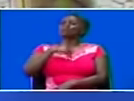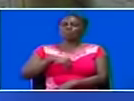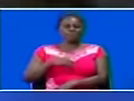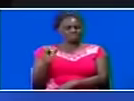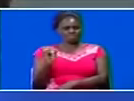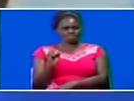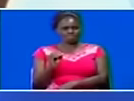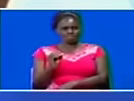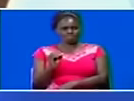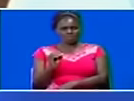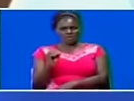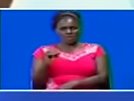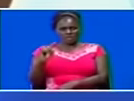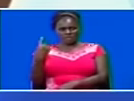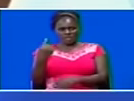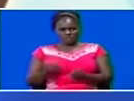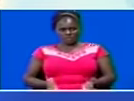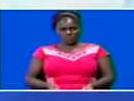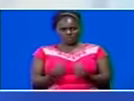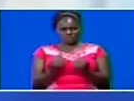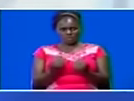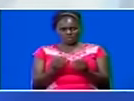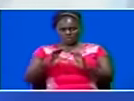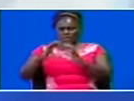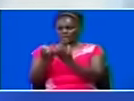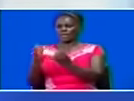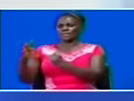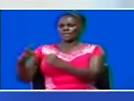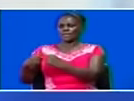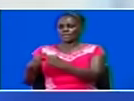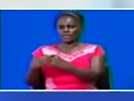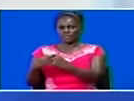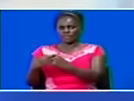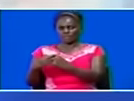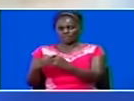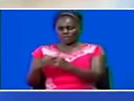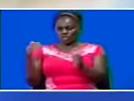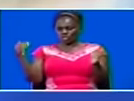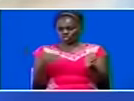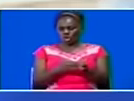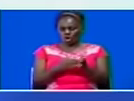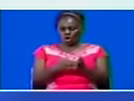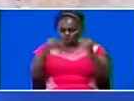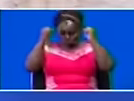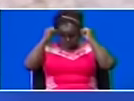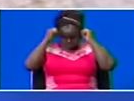hamu. Mtoto wao wa kwanza Susan, ambaye yuko darasa la 8, aghalabu sitisha masomo yake